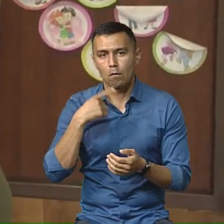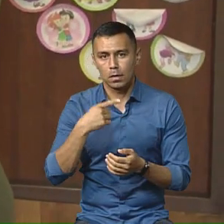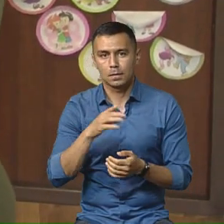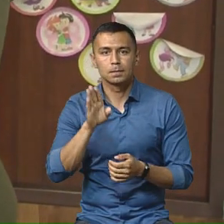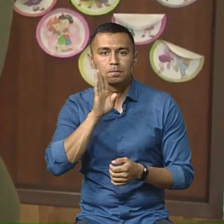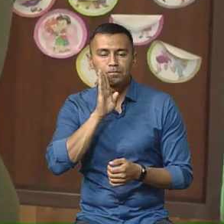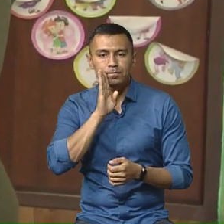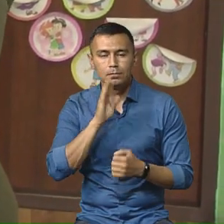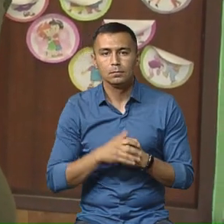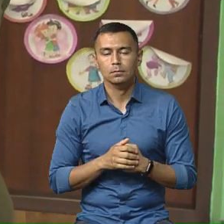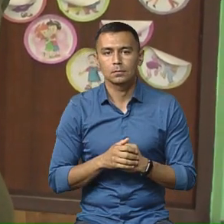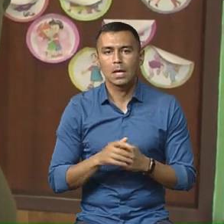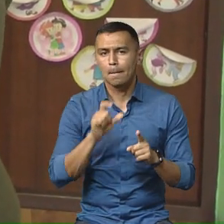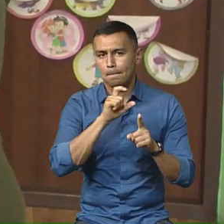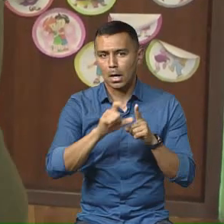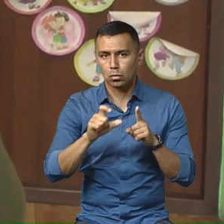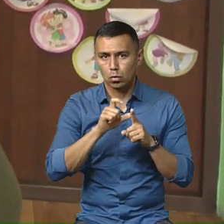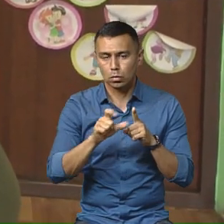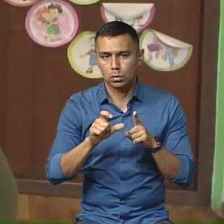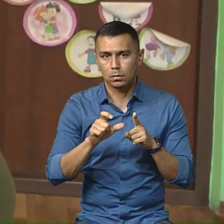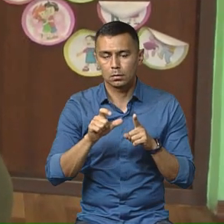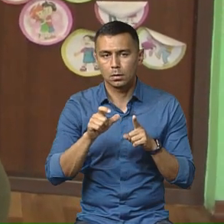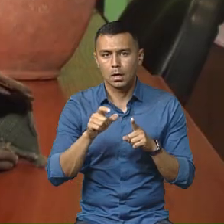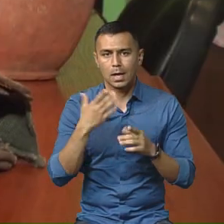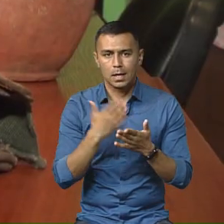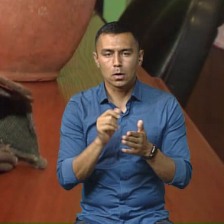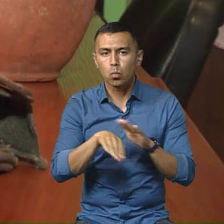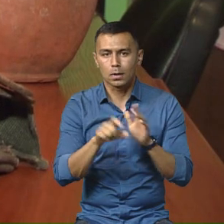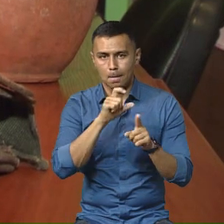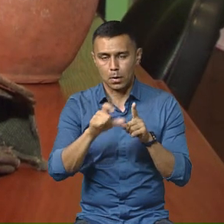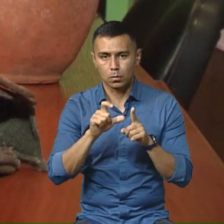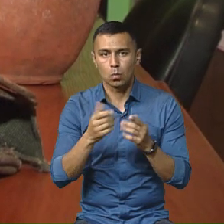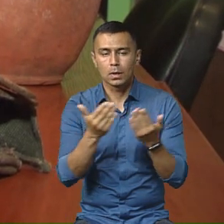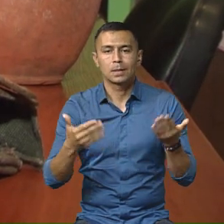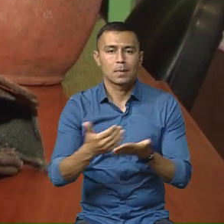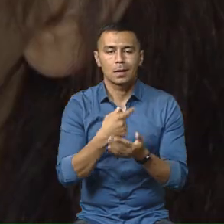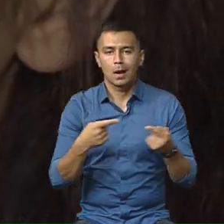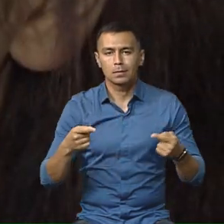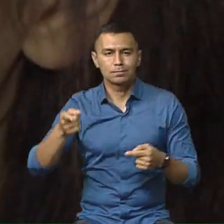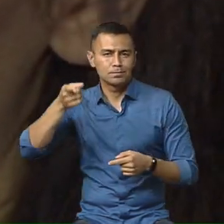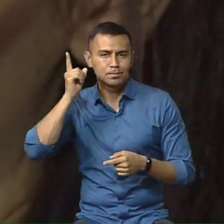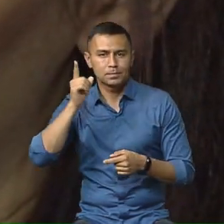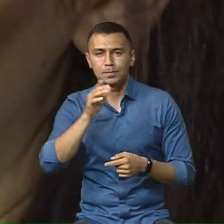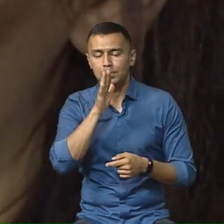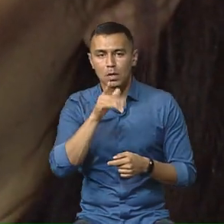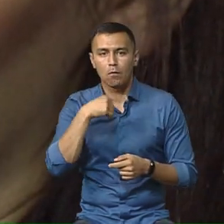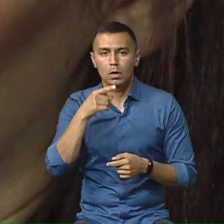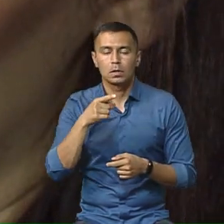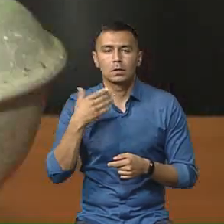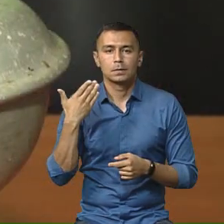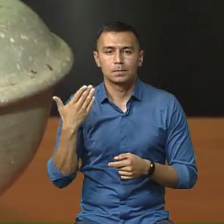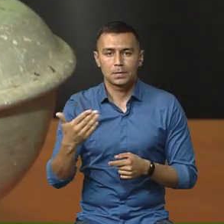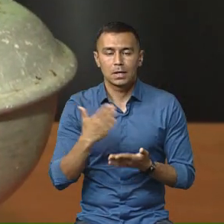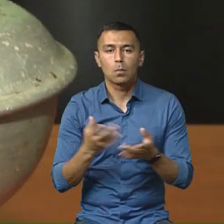Шевцова. Підпатронник. І тут навіть одна гільза є. У музеї збирають речі радянської доби, каже Ольга Шевцова. Зараз